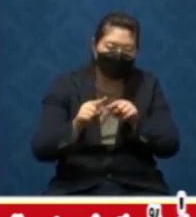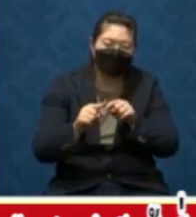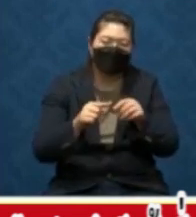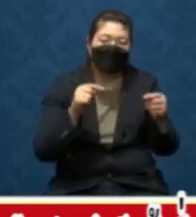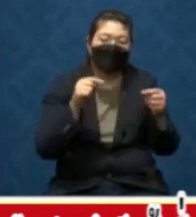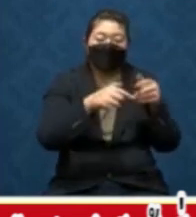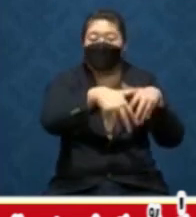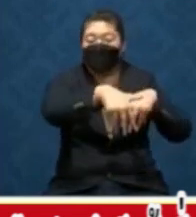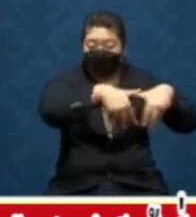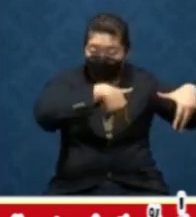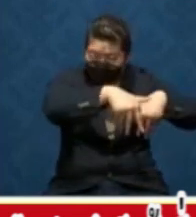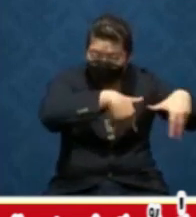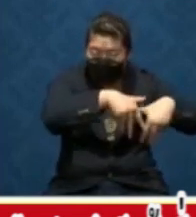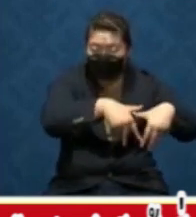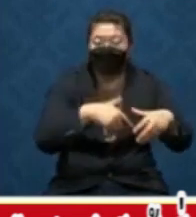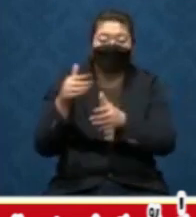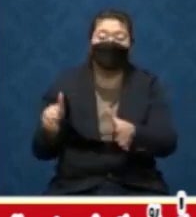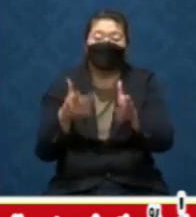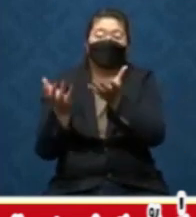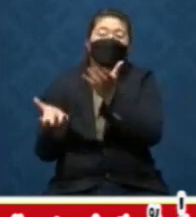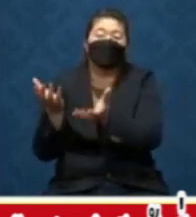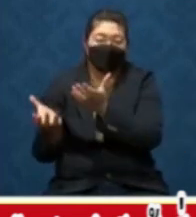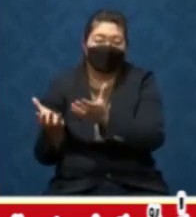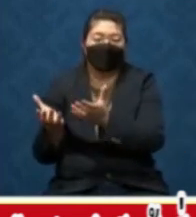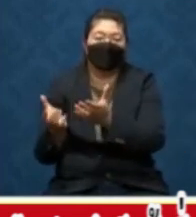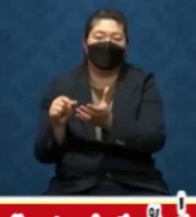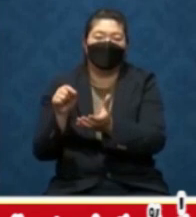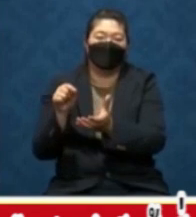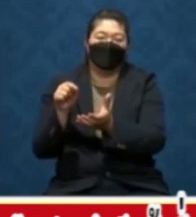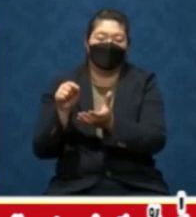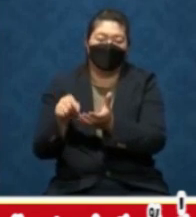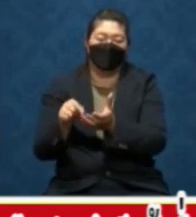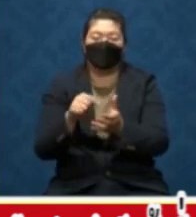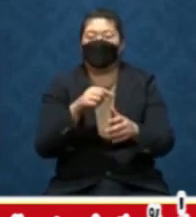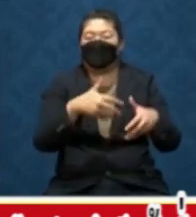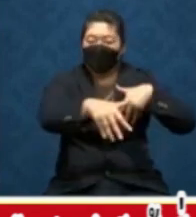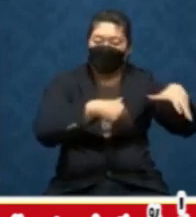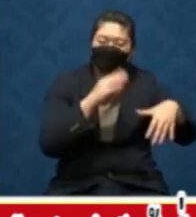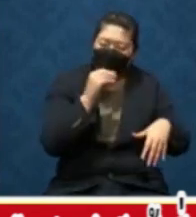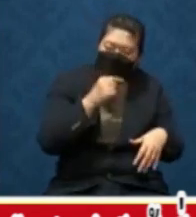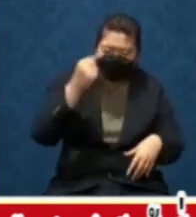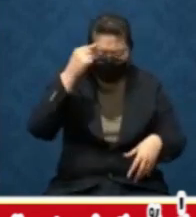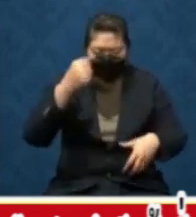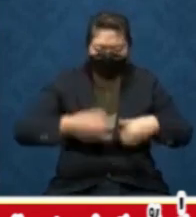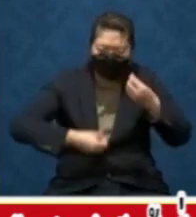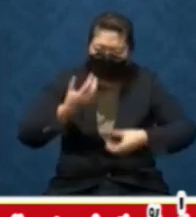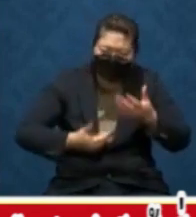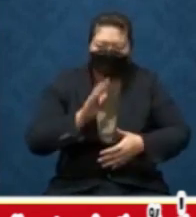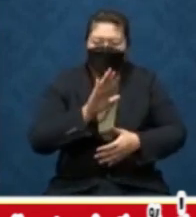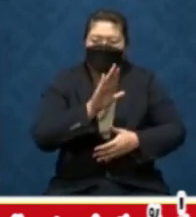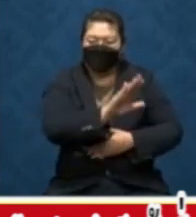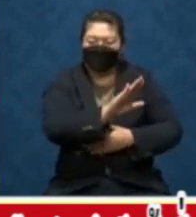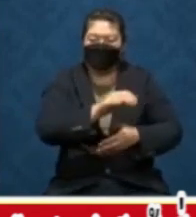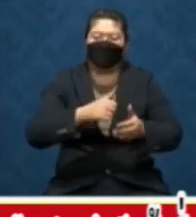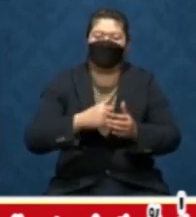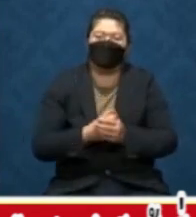ซึ่งกระบวนการยุติธรรมน่ะถูกใช้เป็นเครื่องมือในการปิดกั้นความเห็นต่างเหล่านี้และยังถูกอีก